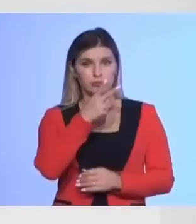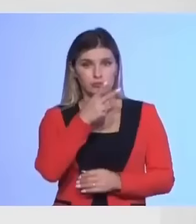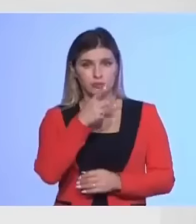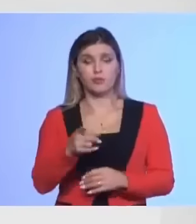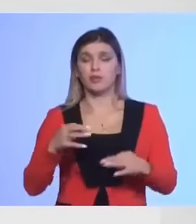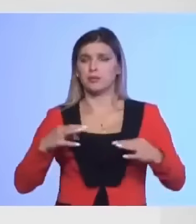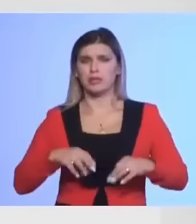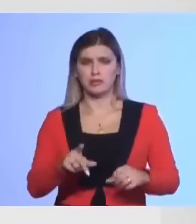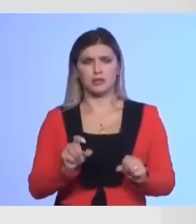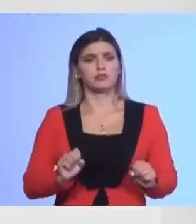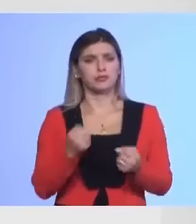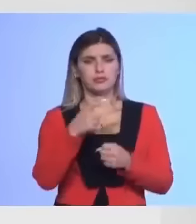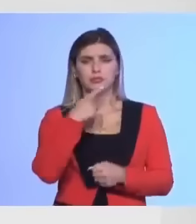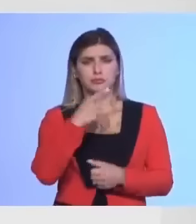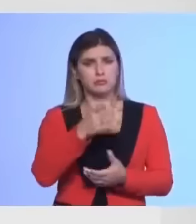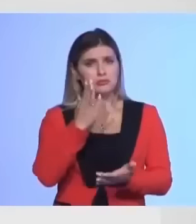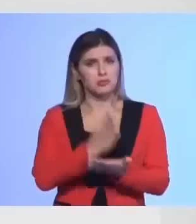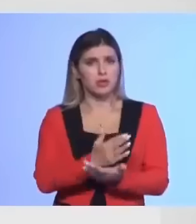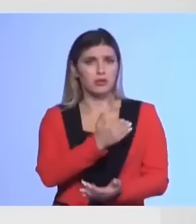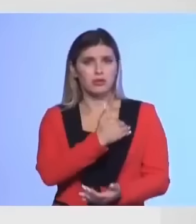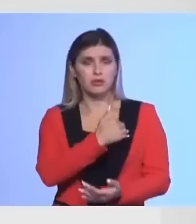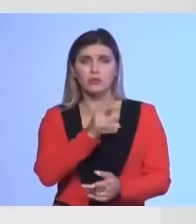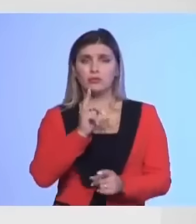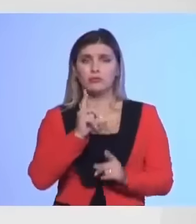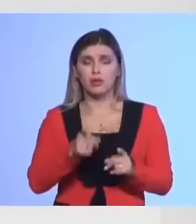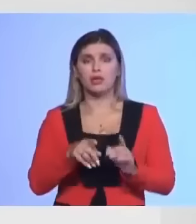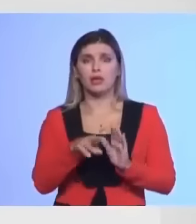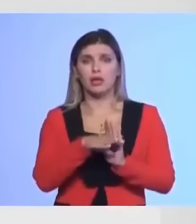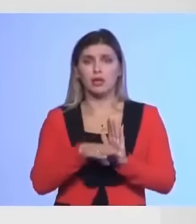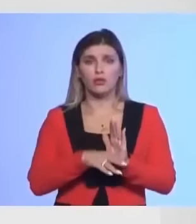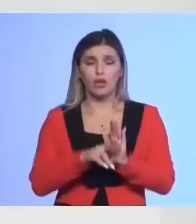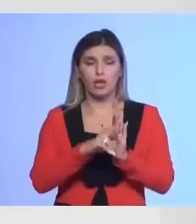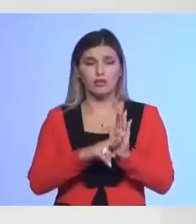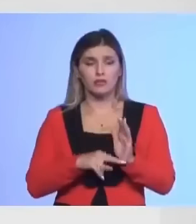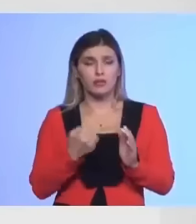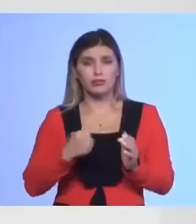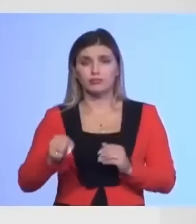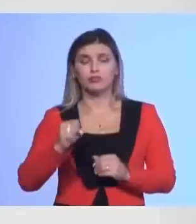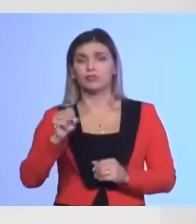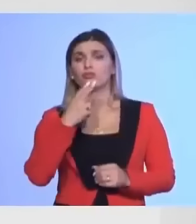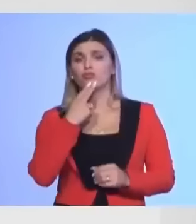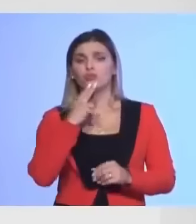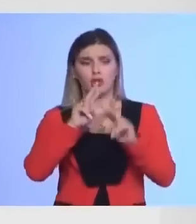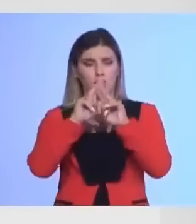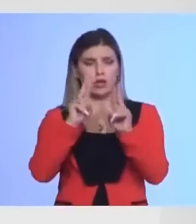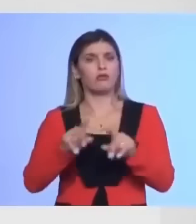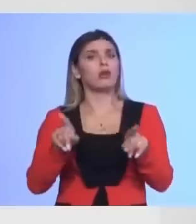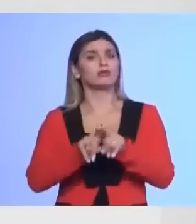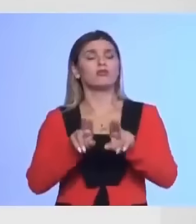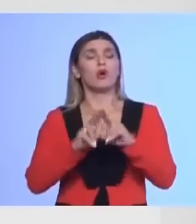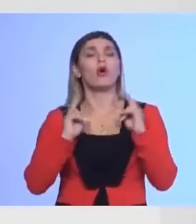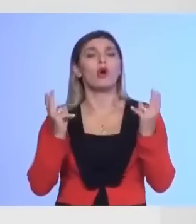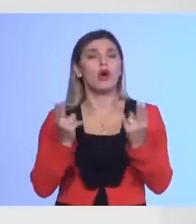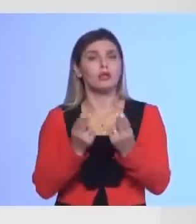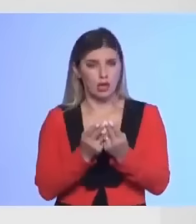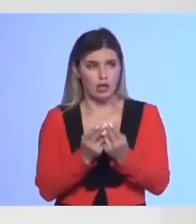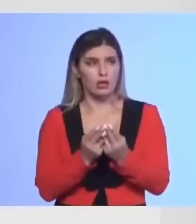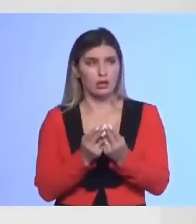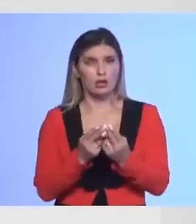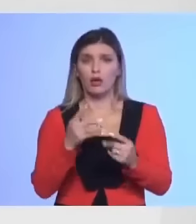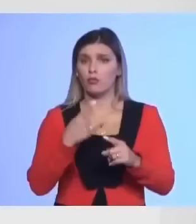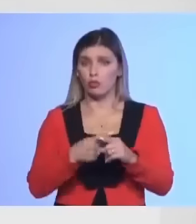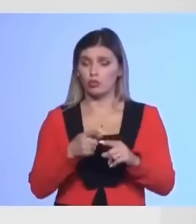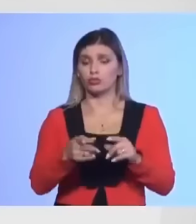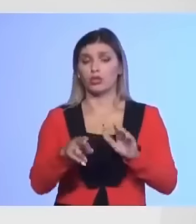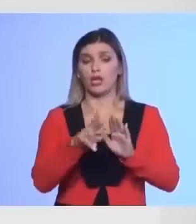presidencës theksohet se asnjëherë nuk është kërkuar të kalim apo shkeljet procedurave, por respektim të rregullave ndërkombëtare siç bëhet në të gjithë botën. Pavarësisht